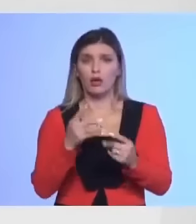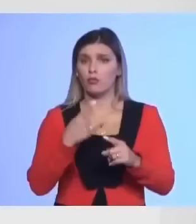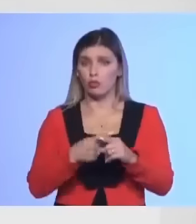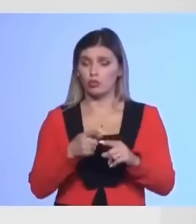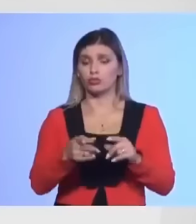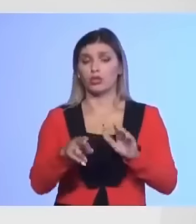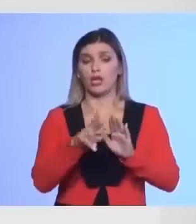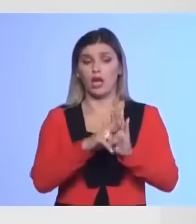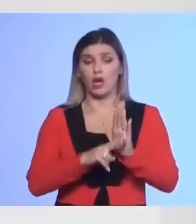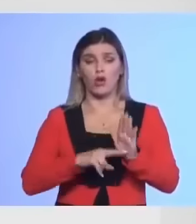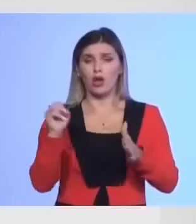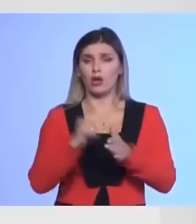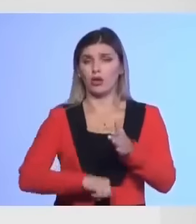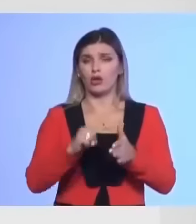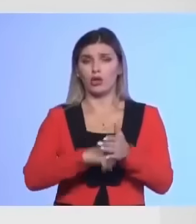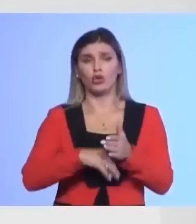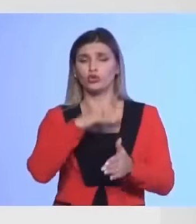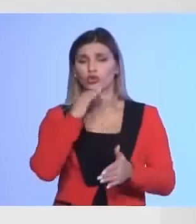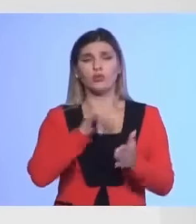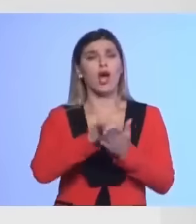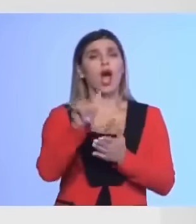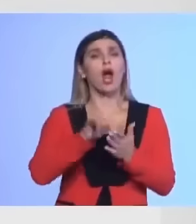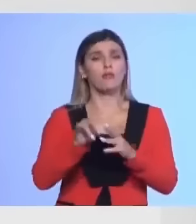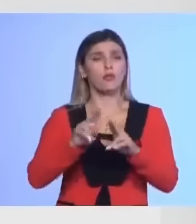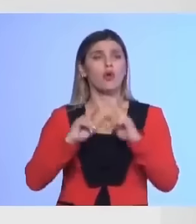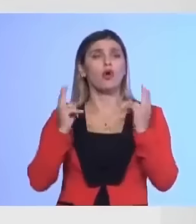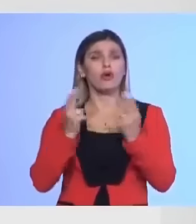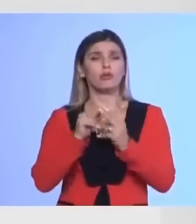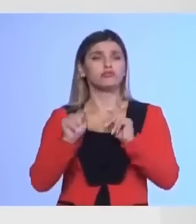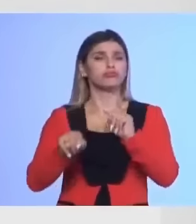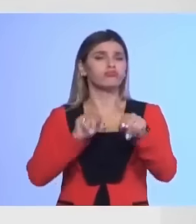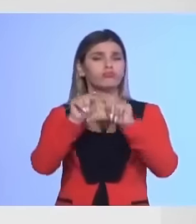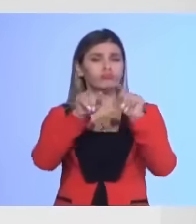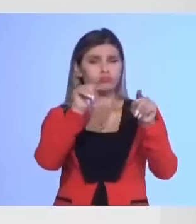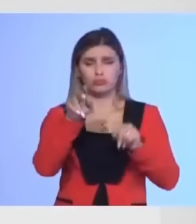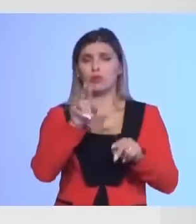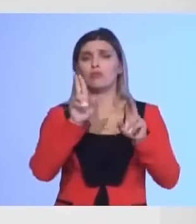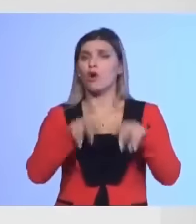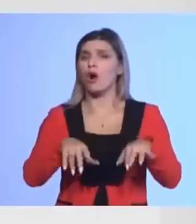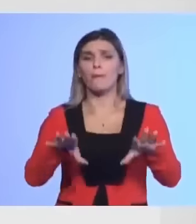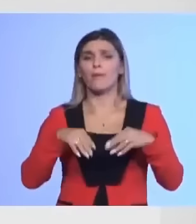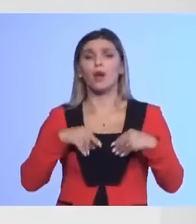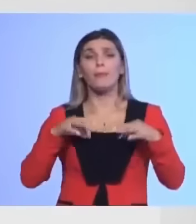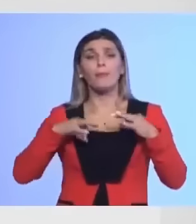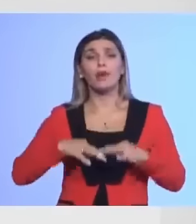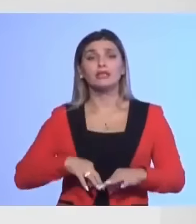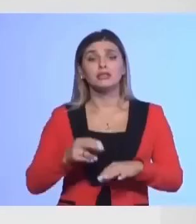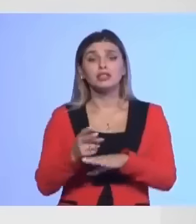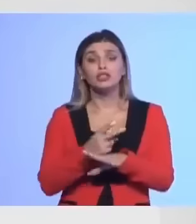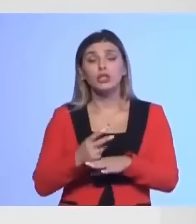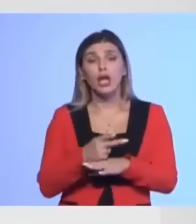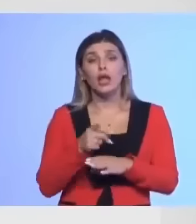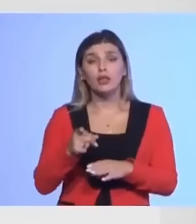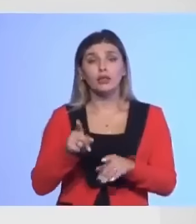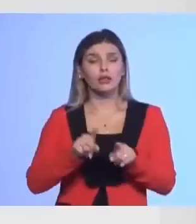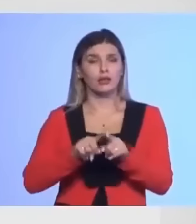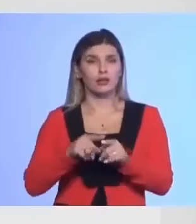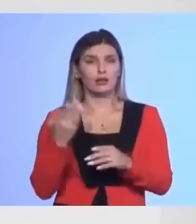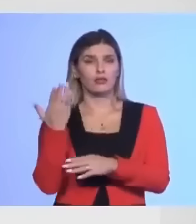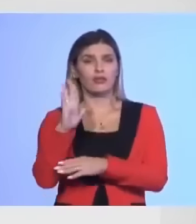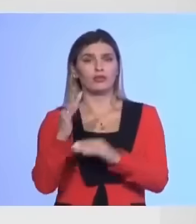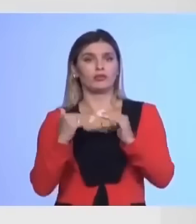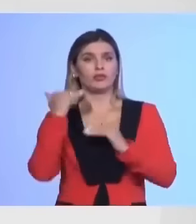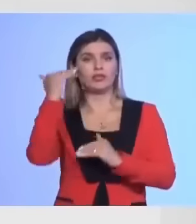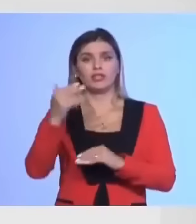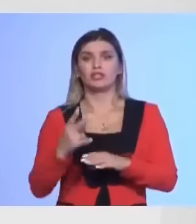rregullave jashtëzakonisht të rrepta të sigurisë në aeroportet e shumicës dërmuese të shteteve ndërkombëtare, ata e pranojnë presidentin e një shteti si përfaqësuesin më të lartë të